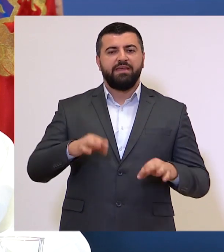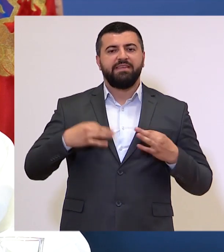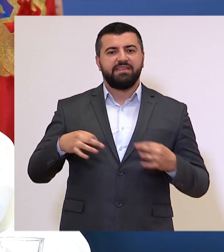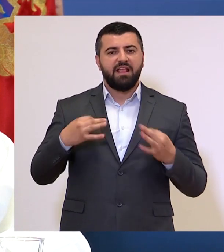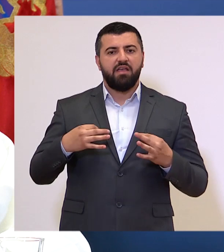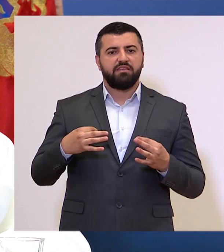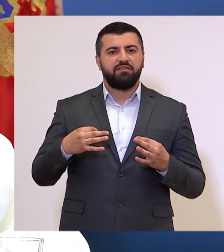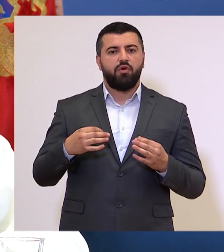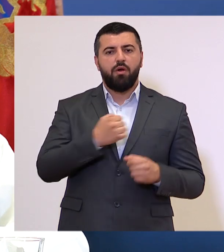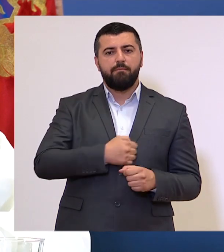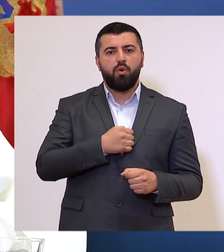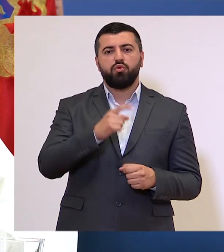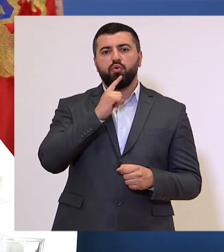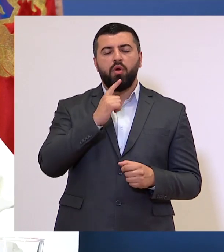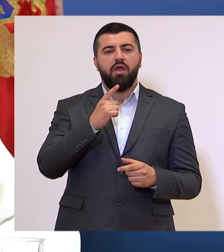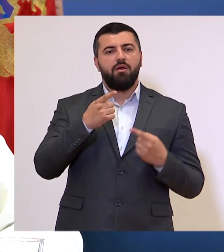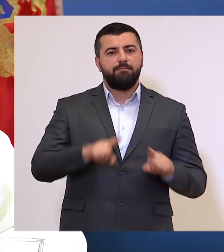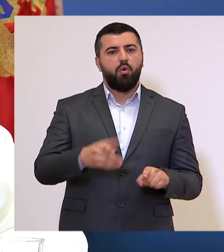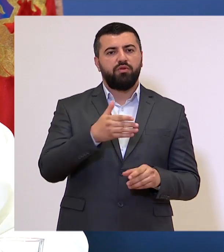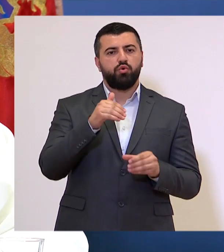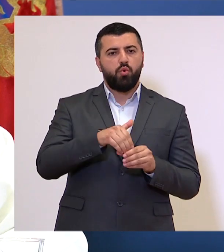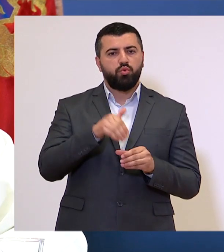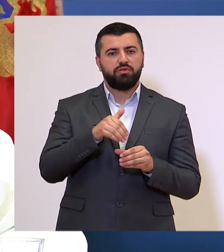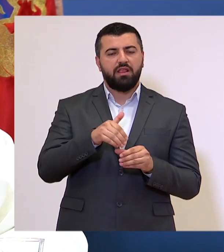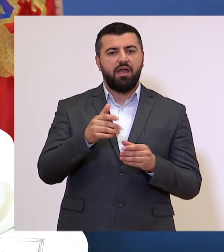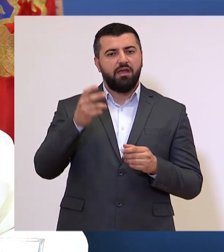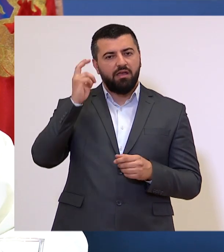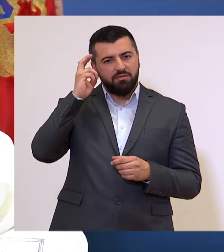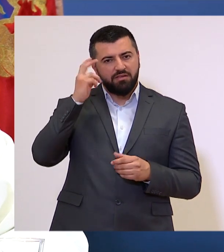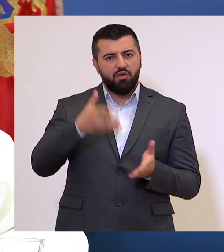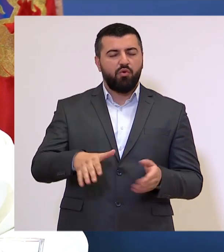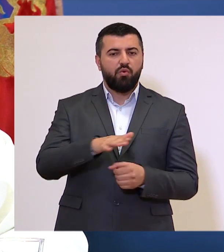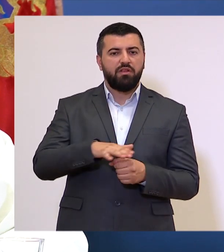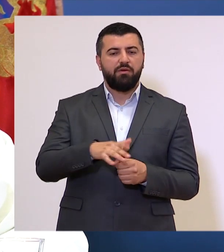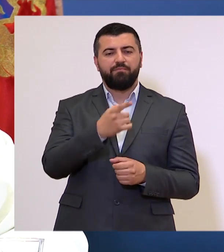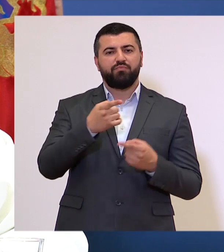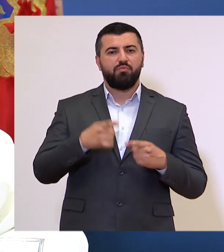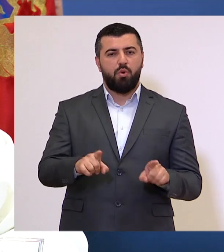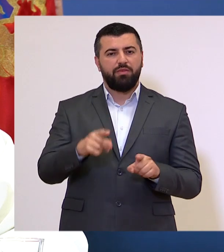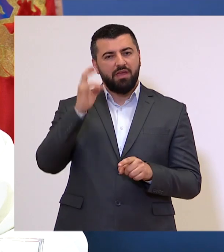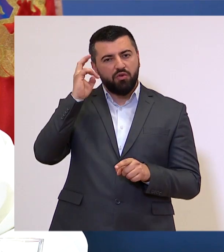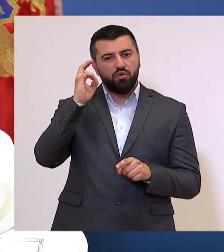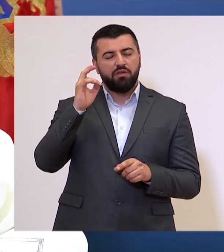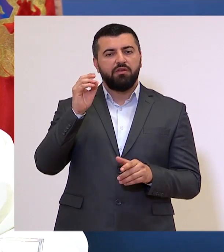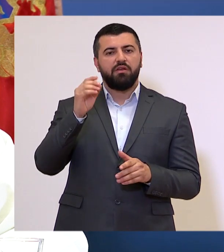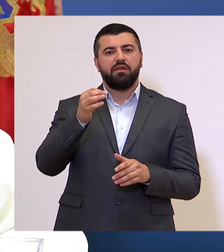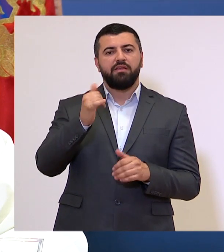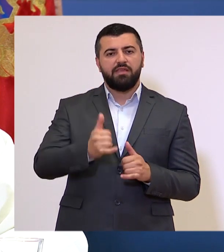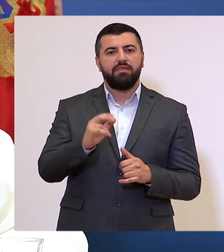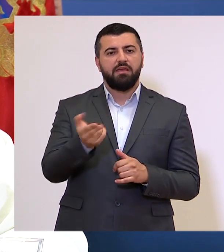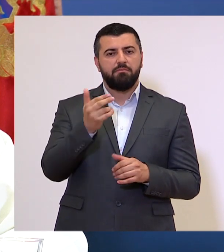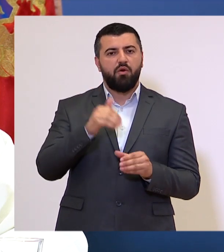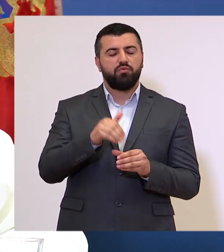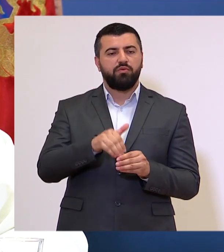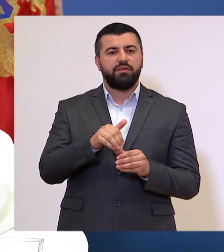zdravstveno stanje bolesnika koji su hospitalizovani unutar zdravstvenog sistema Crne Gore. U kliničkom centru Crne Gore na infektivnoj klinici se sada